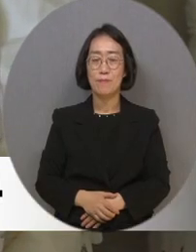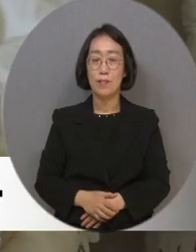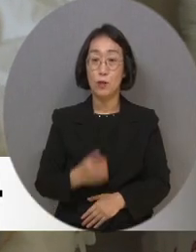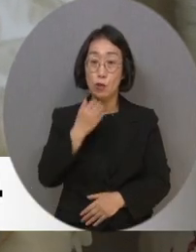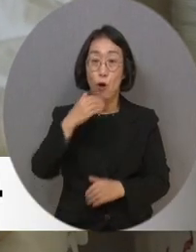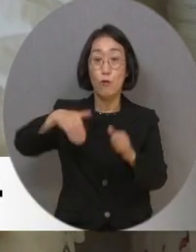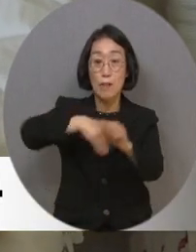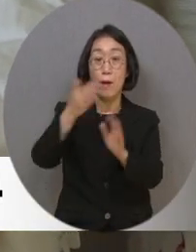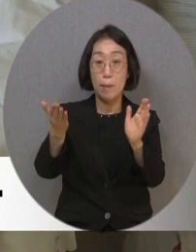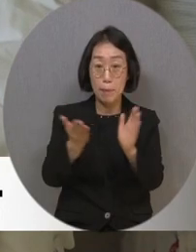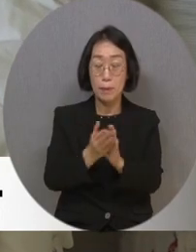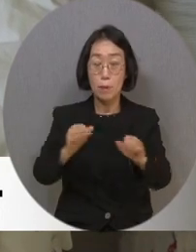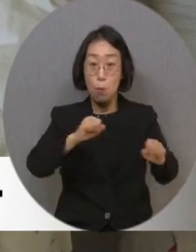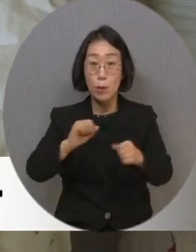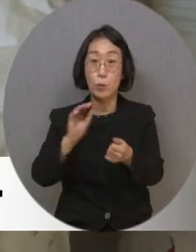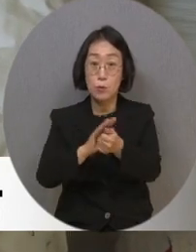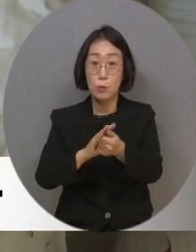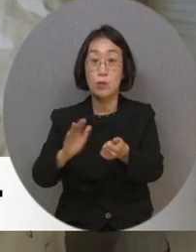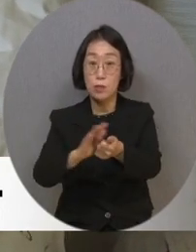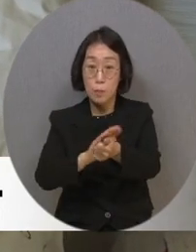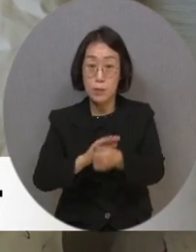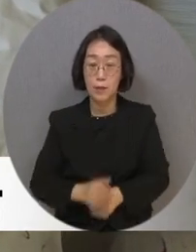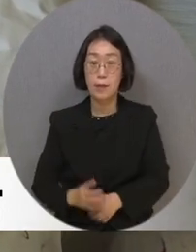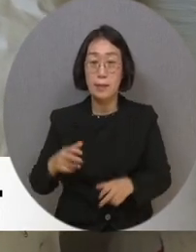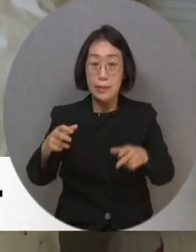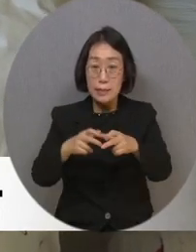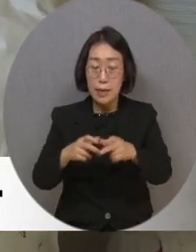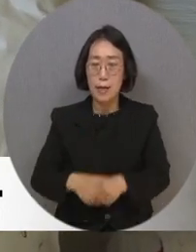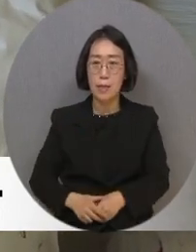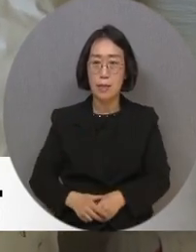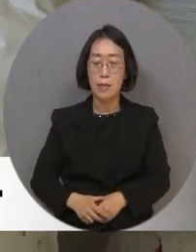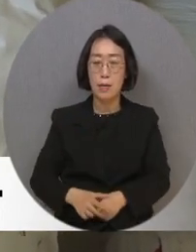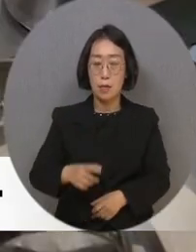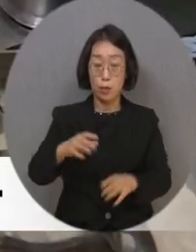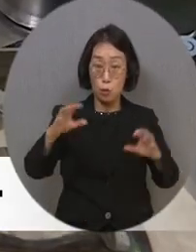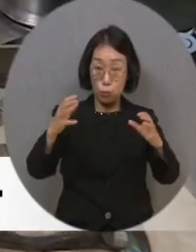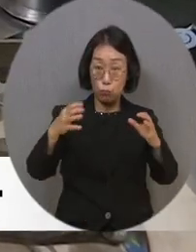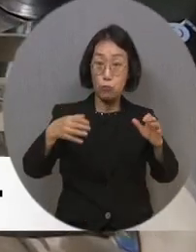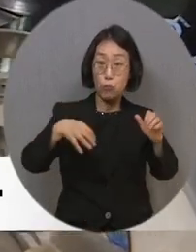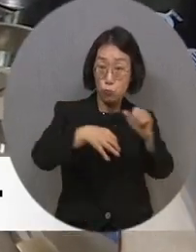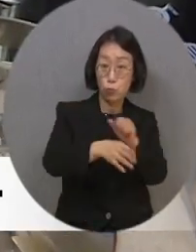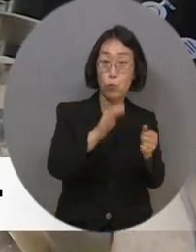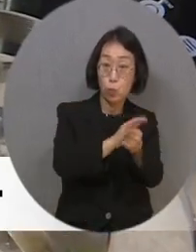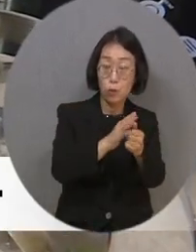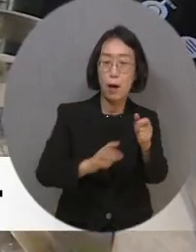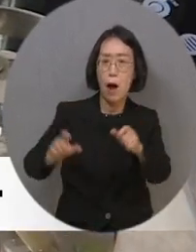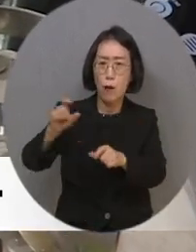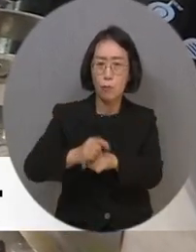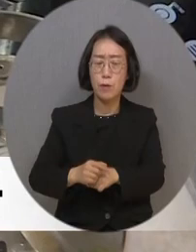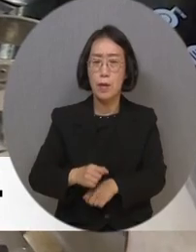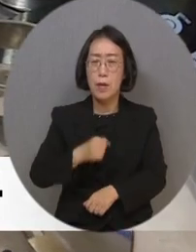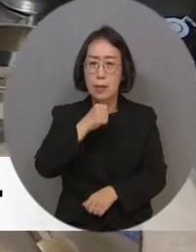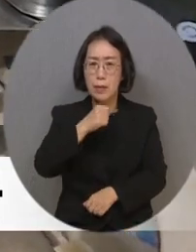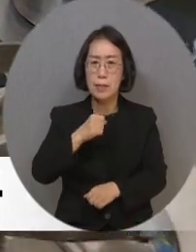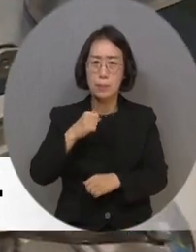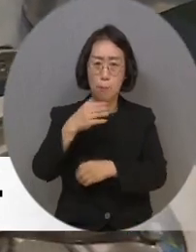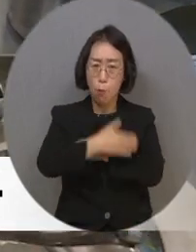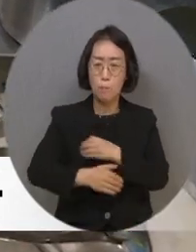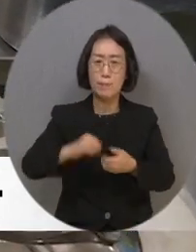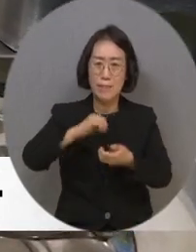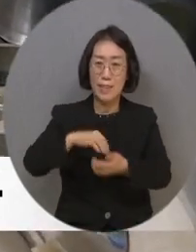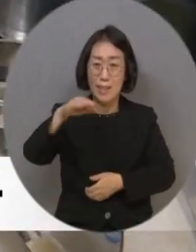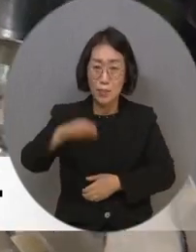서울형 장애인 활동 지원 서비스는 장애인 활동 지원 국비 지원 대상자 중 기능 제한 점수 300점 이상의 와상